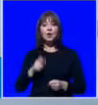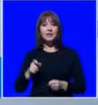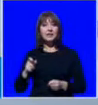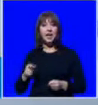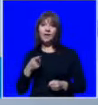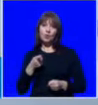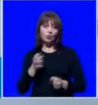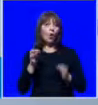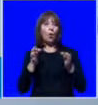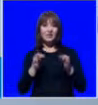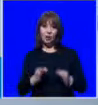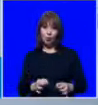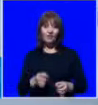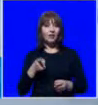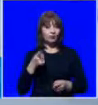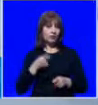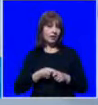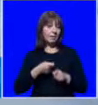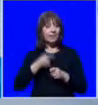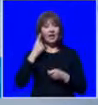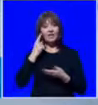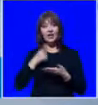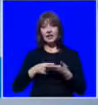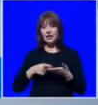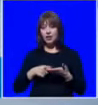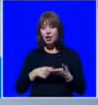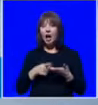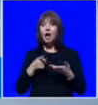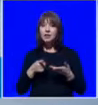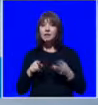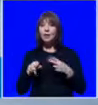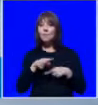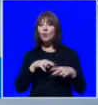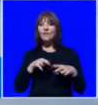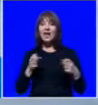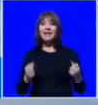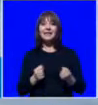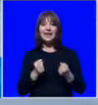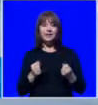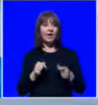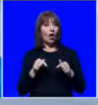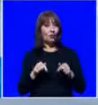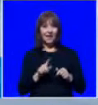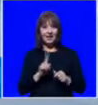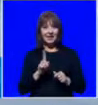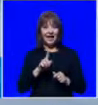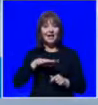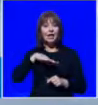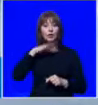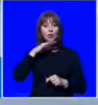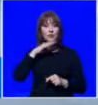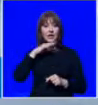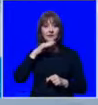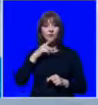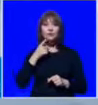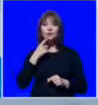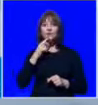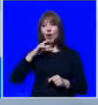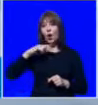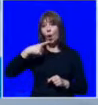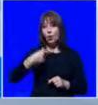превишили правомощите и техните действия се проверяват. Това не е ли достатъчно за вас като отговор на обвиненията,